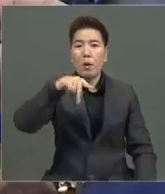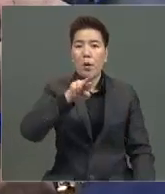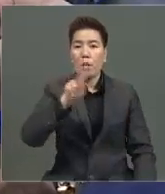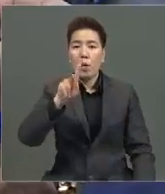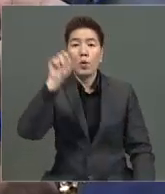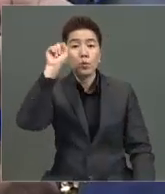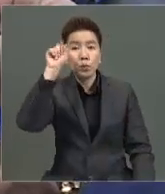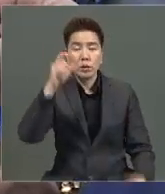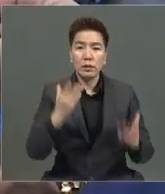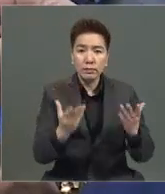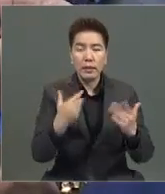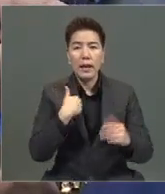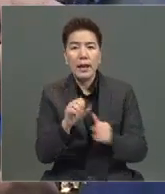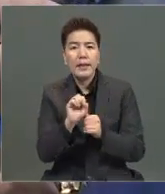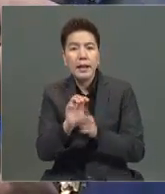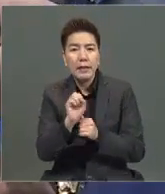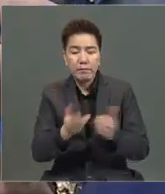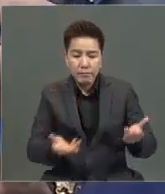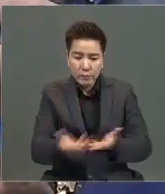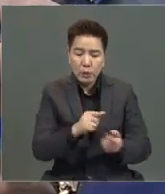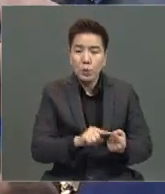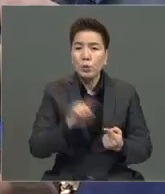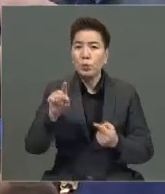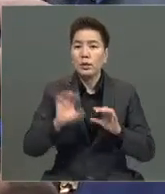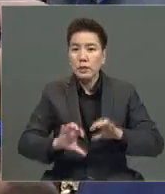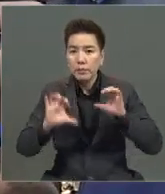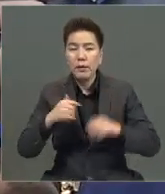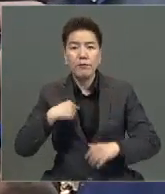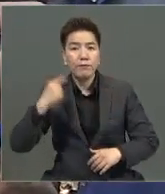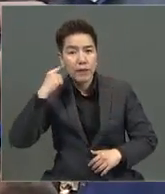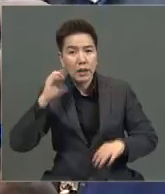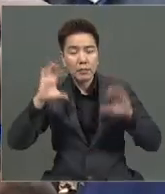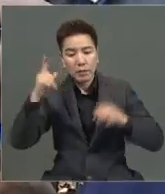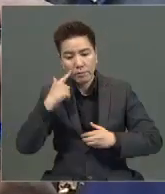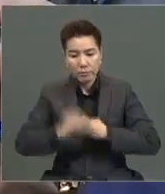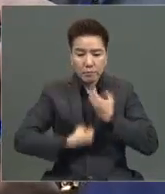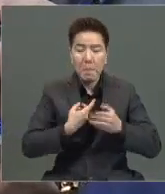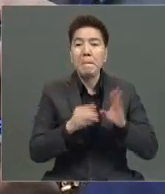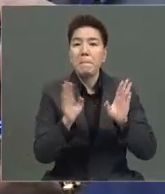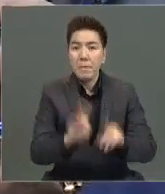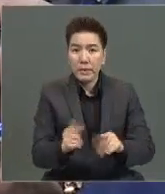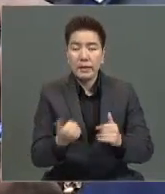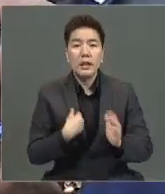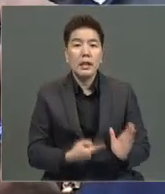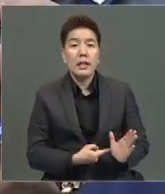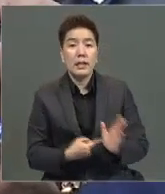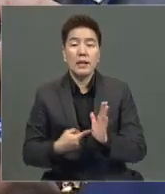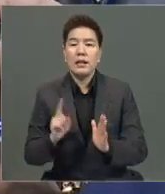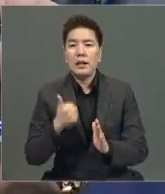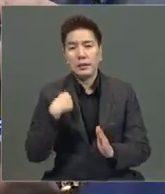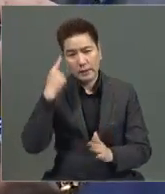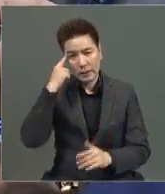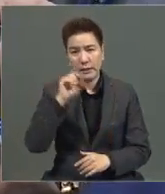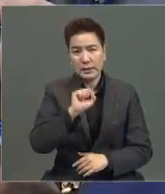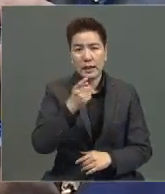กเฉินรวมถึงจะมีการให้คำแนะนำไปถึงรัฐบาลแล้วก็ฟังท่าทีของรัฐบาลด้วยส่วนข้อเรียกร้องที่บอกว่า